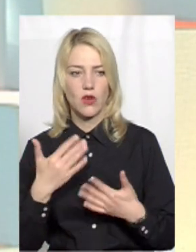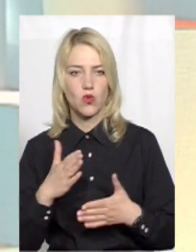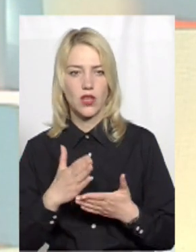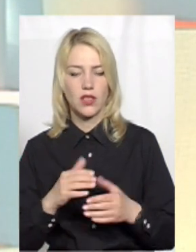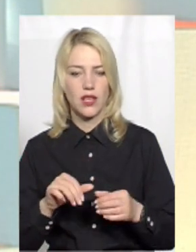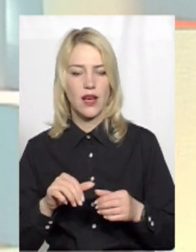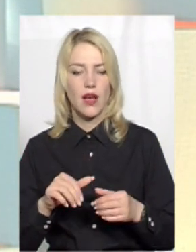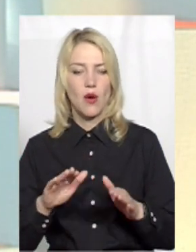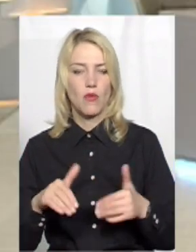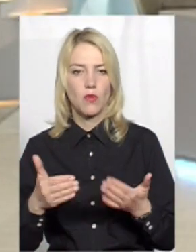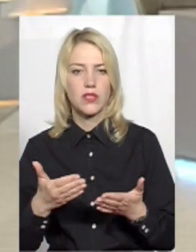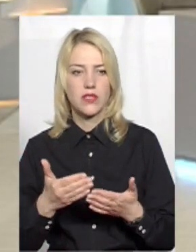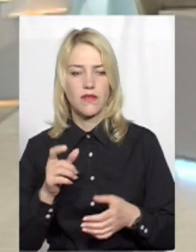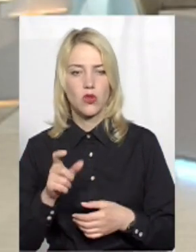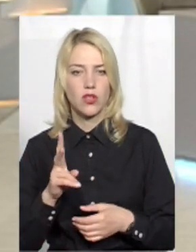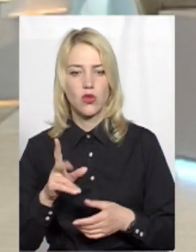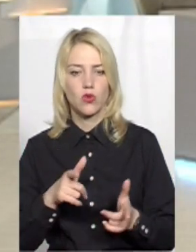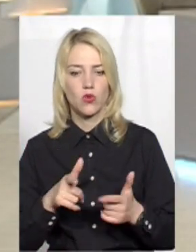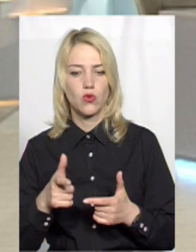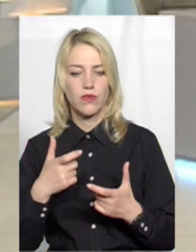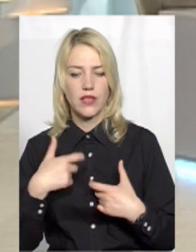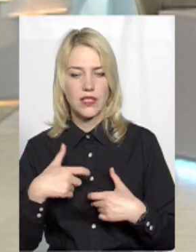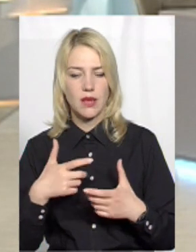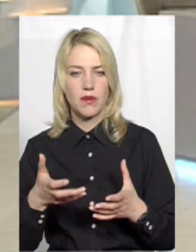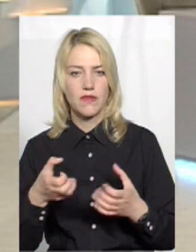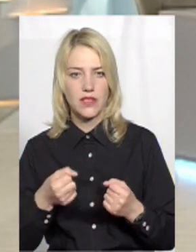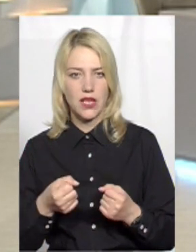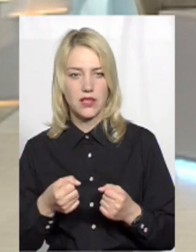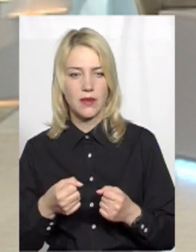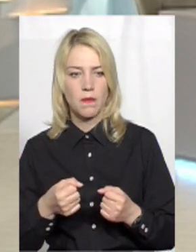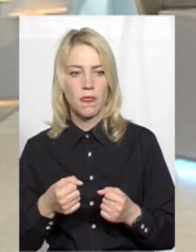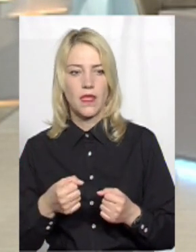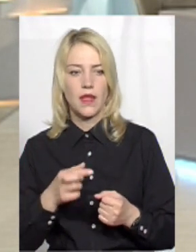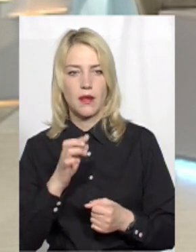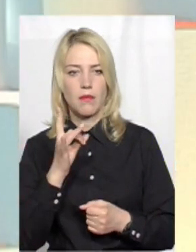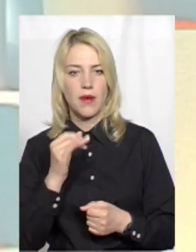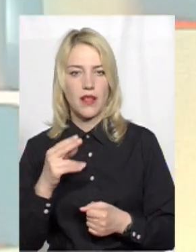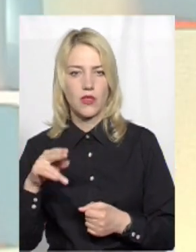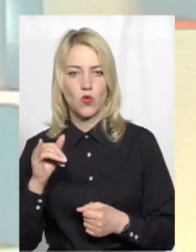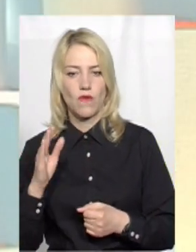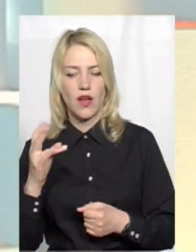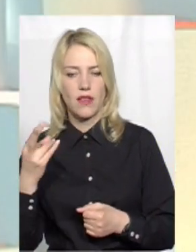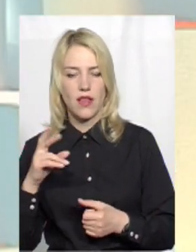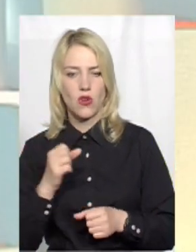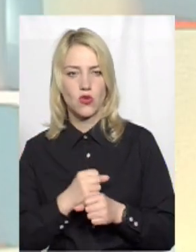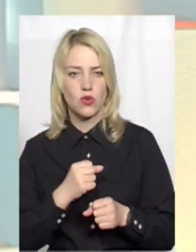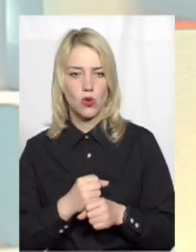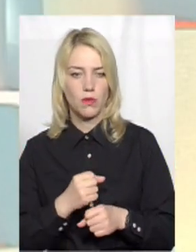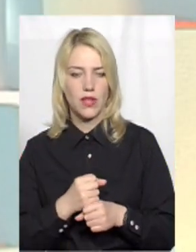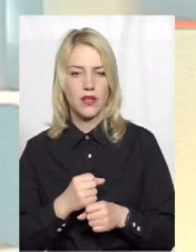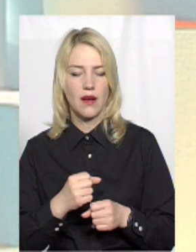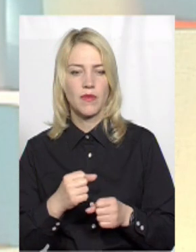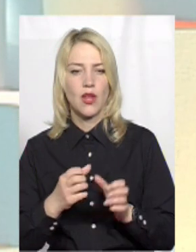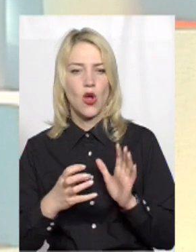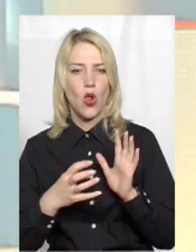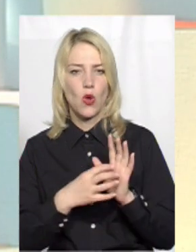є пропозиції людини, яка готова взяти на себе займатися брендуванням, тобто розроблення логотипу, в неї вже є якісь